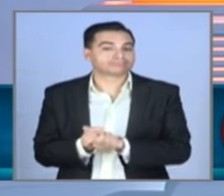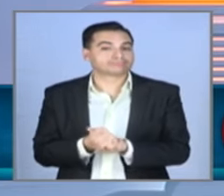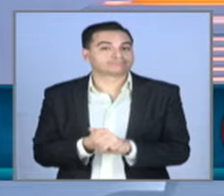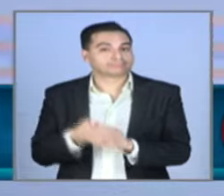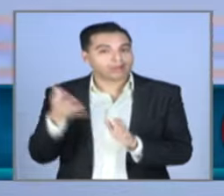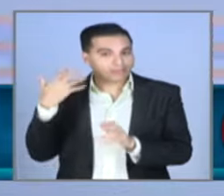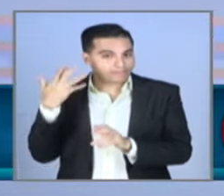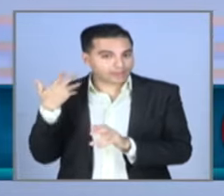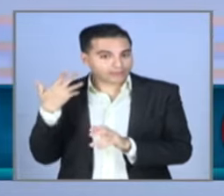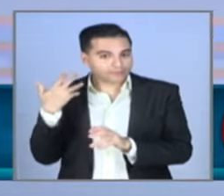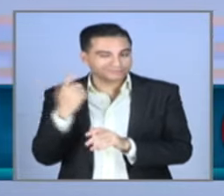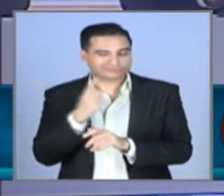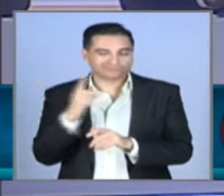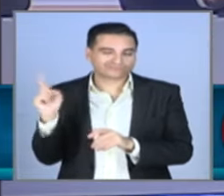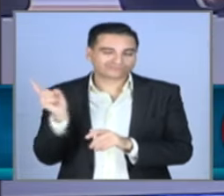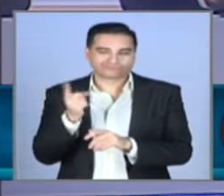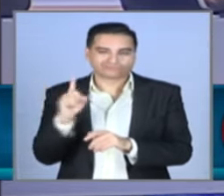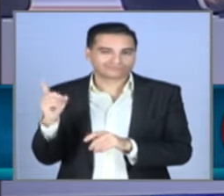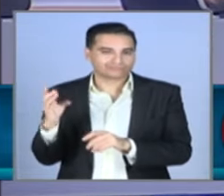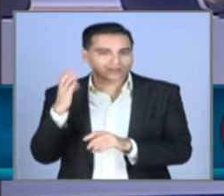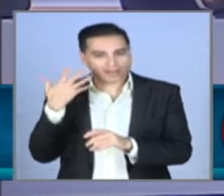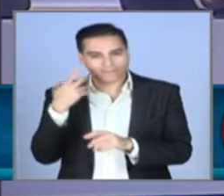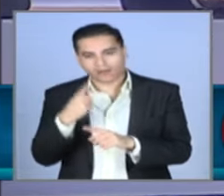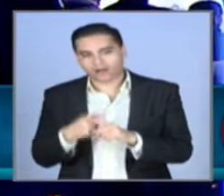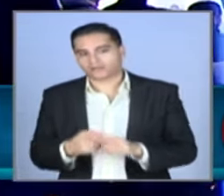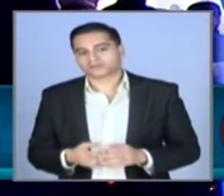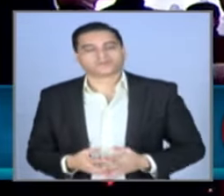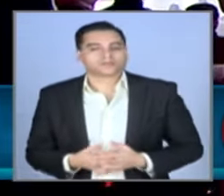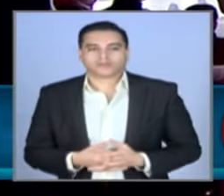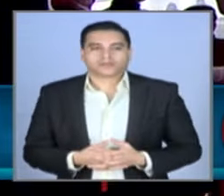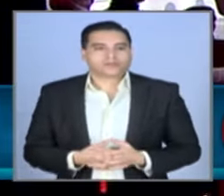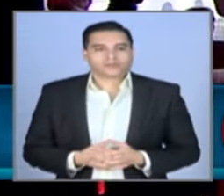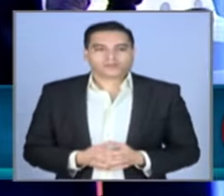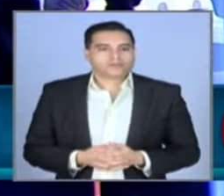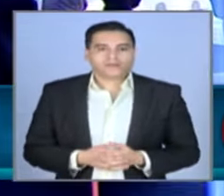ليبيا؟ لا، مش ليبيا. إجابة خاطئة.